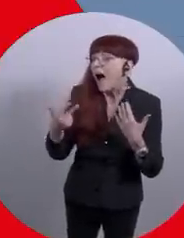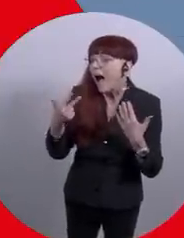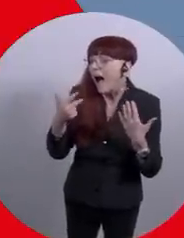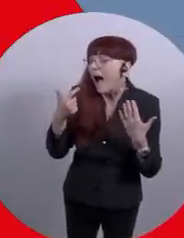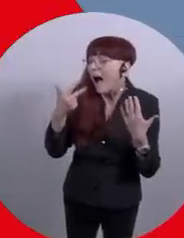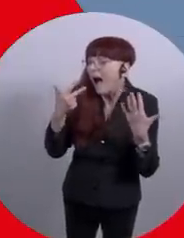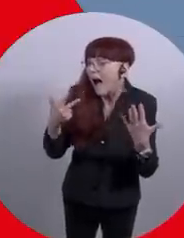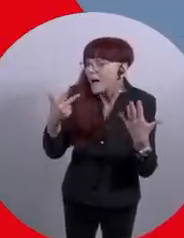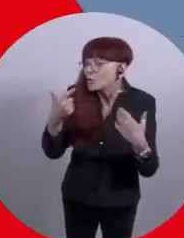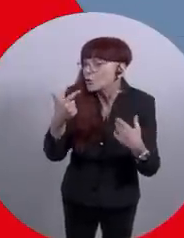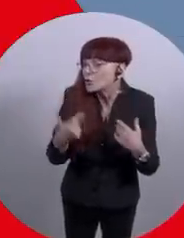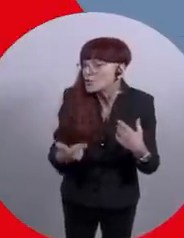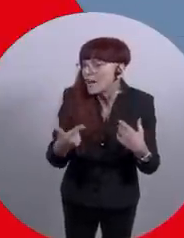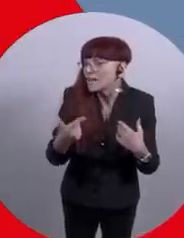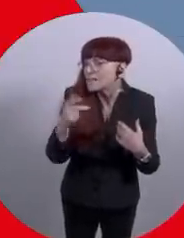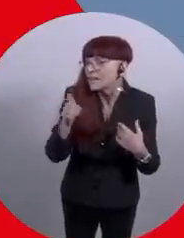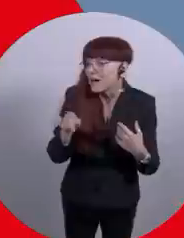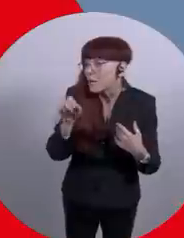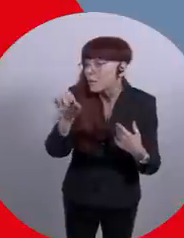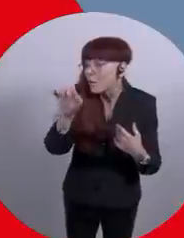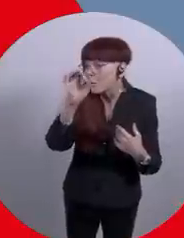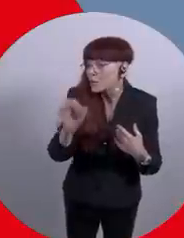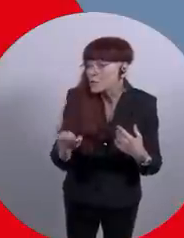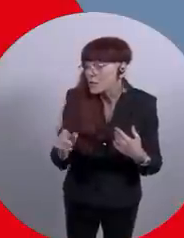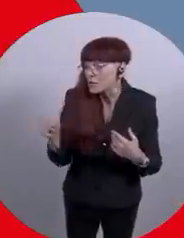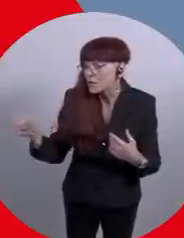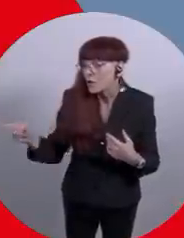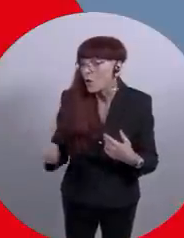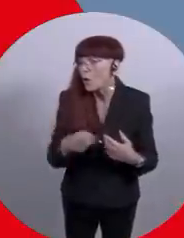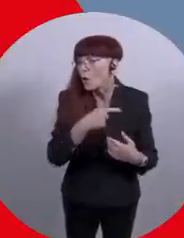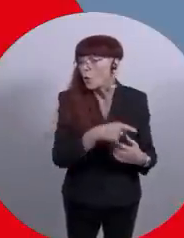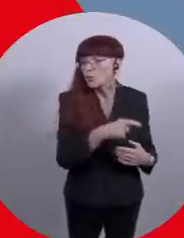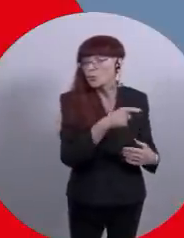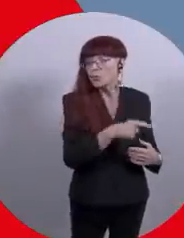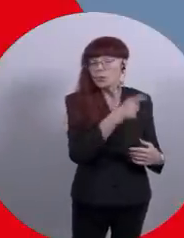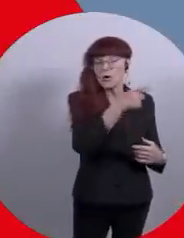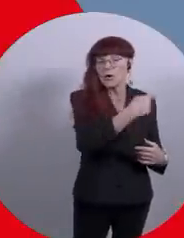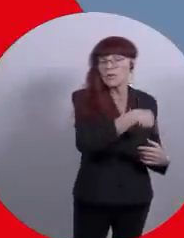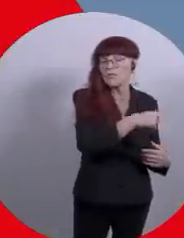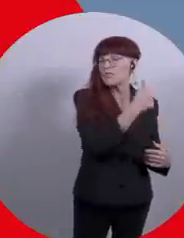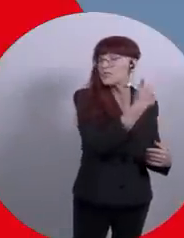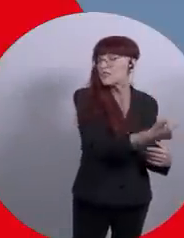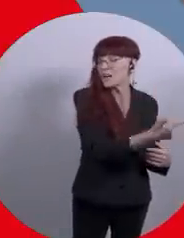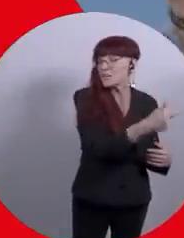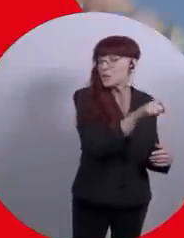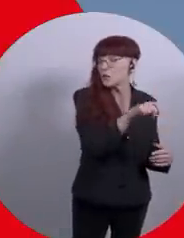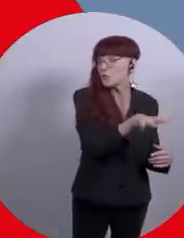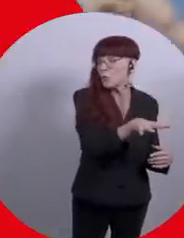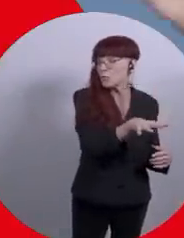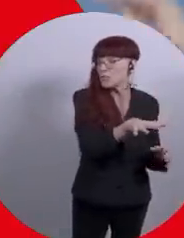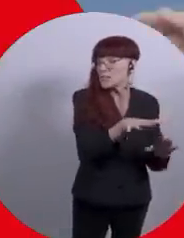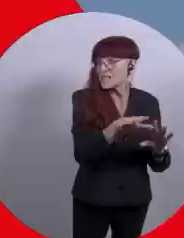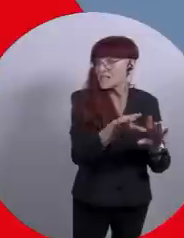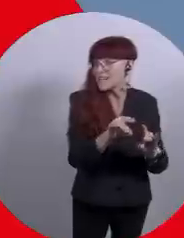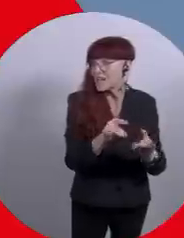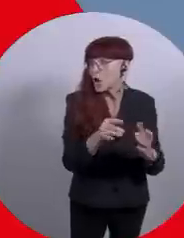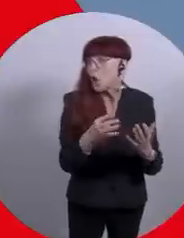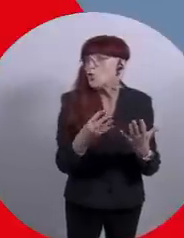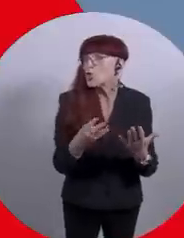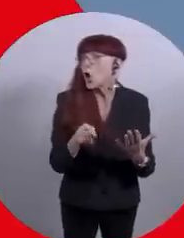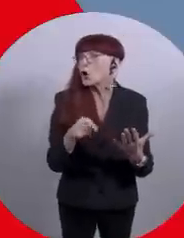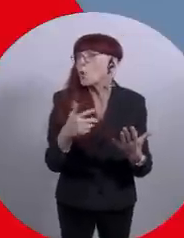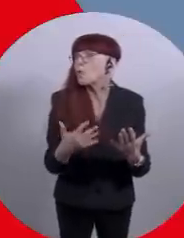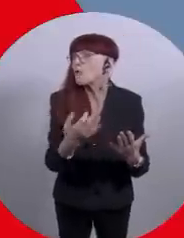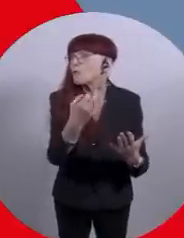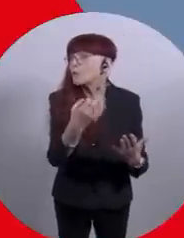gestiegen und auf unserer Seite sind die Wahler von 20 dann auf 15 dann auf 10 und dann auf 9,5%